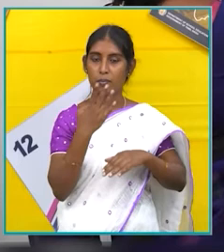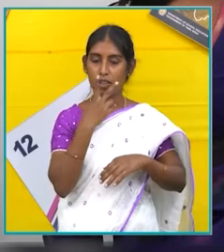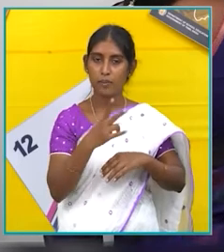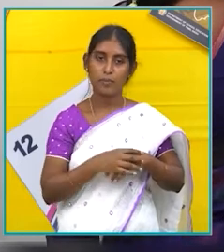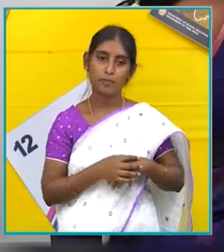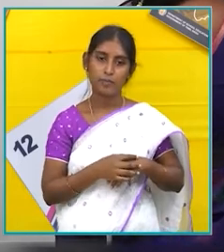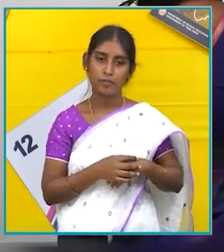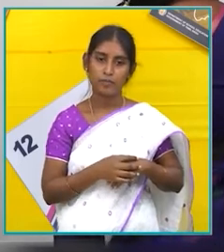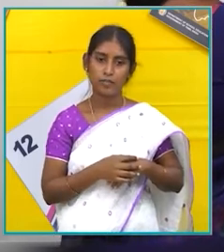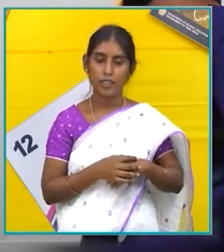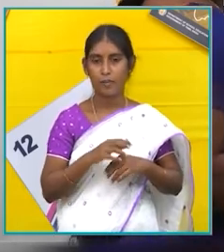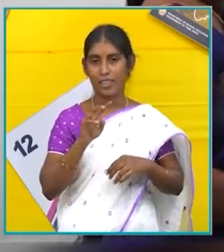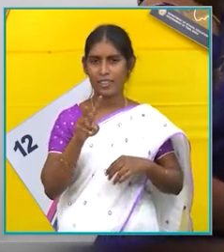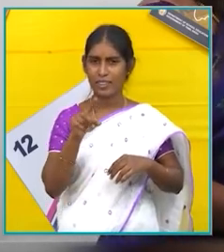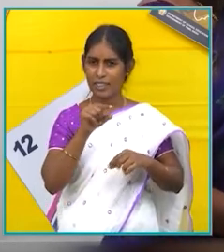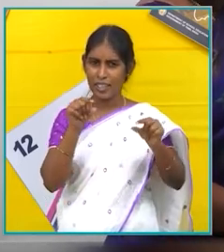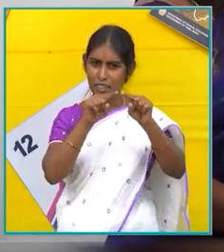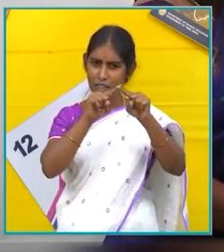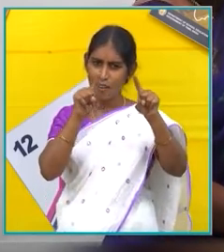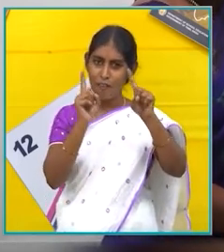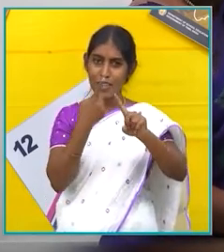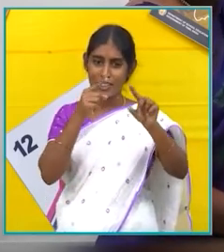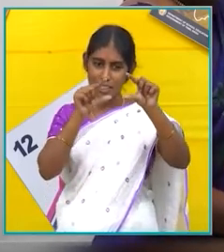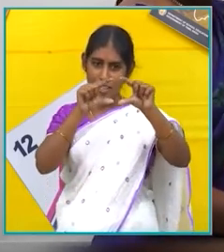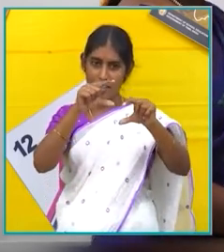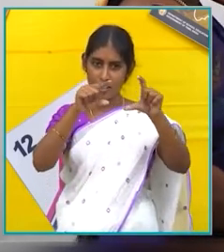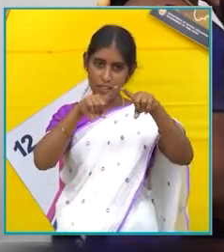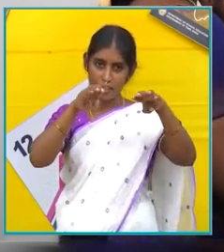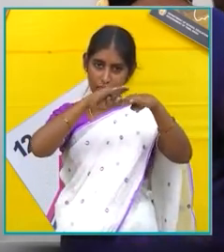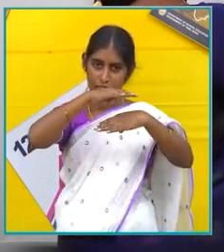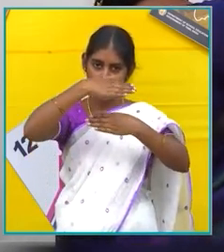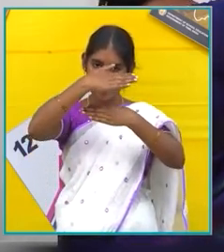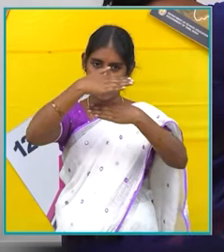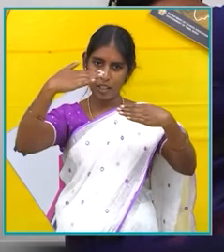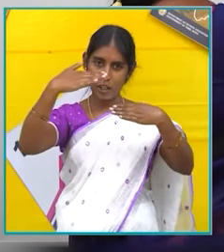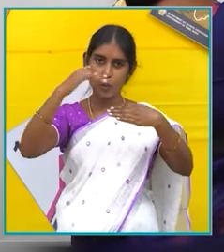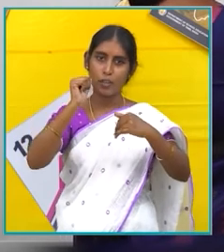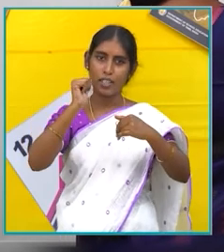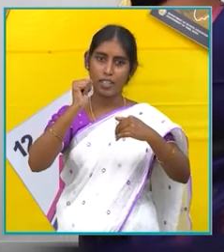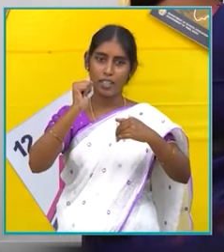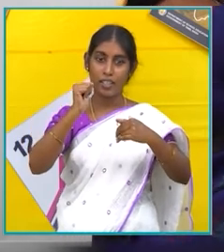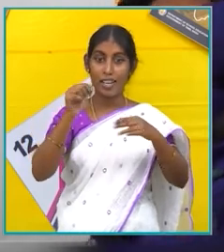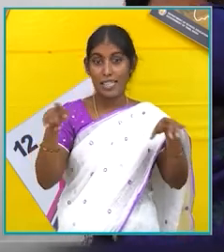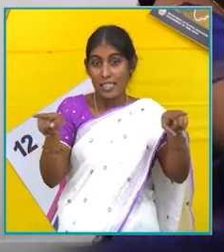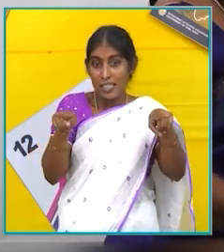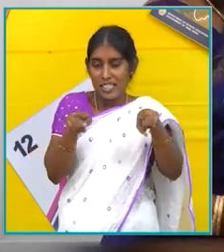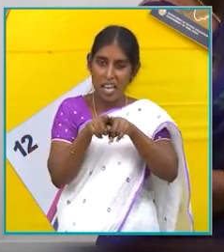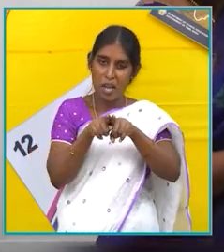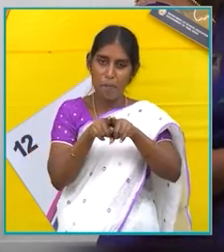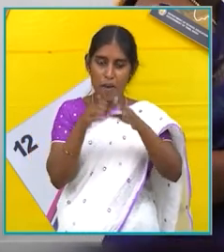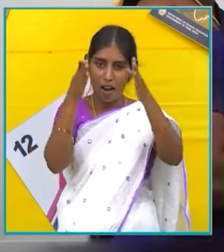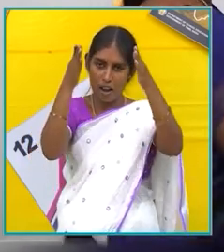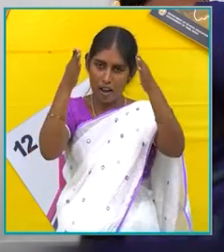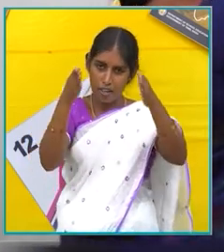அப்படின்னா, இது என்ன கோடுகள்னு சொல்லுவோம். இதை இது வந்து இணை கோடுகள் இல்லையா, அதாவது இதோட டிஸ்டன்ஸ் வந்து ஈக்குவலாக இருக்கும்,